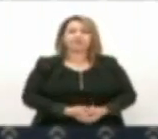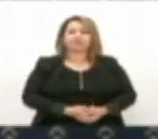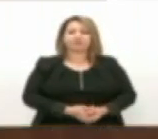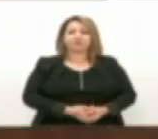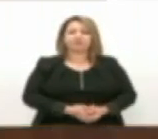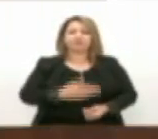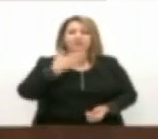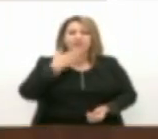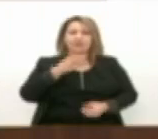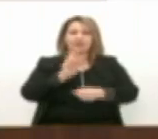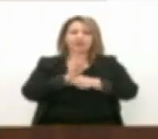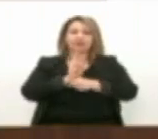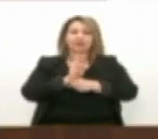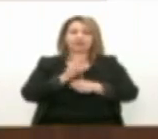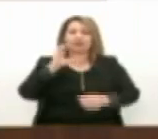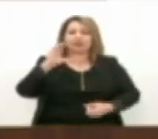شكرا سيد مقرر لجنة